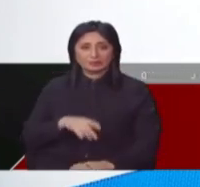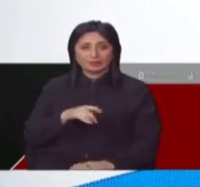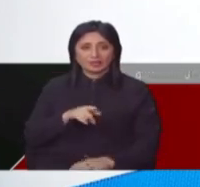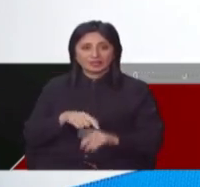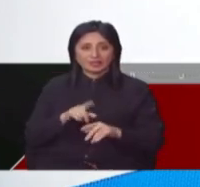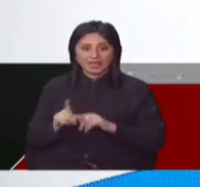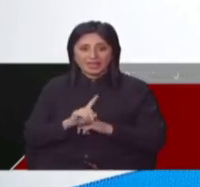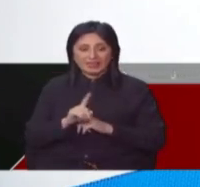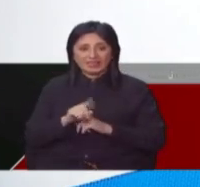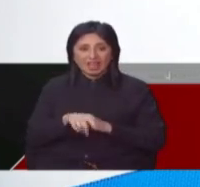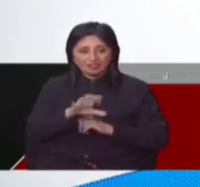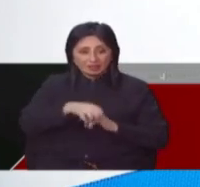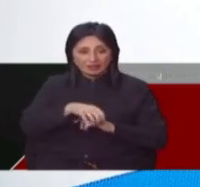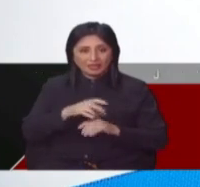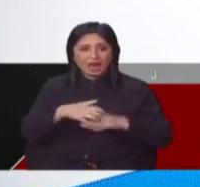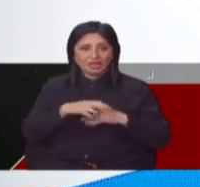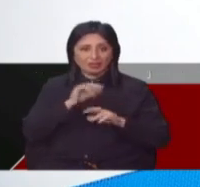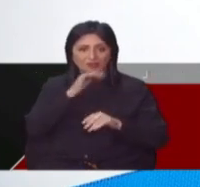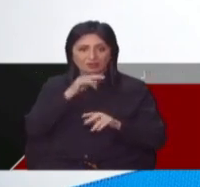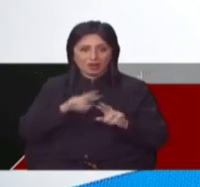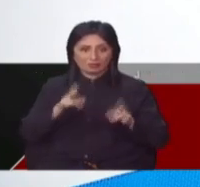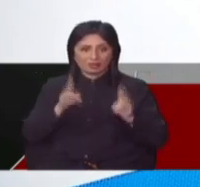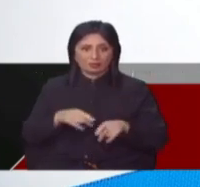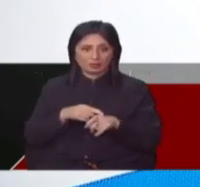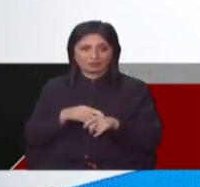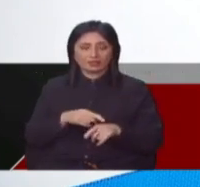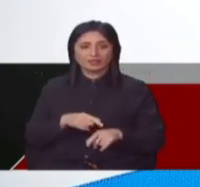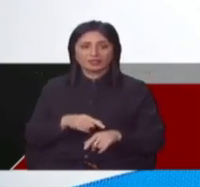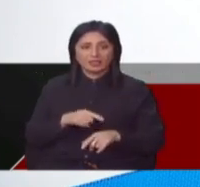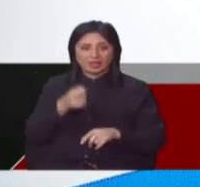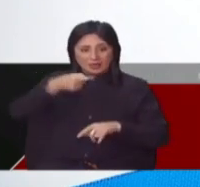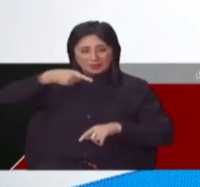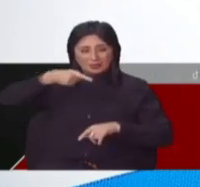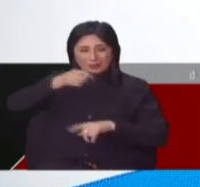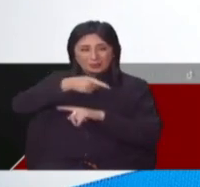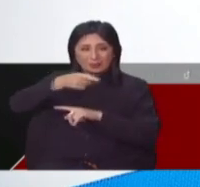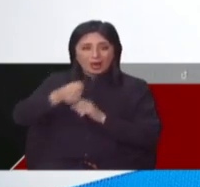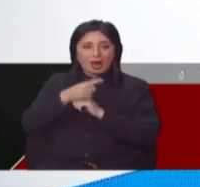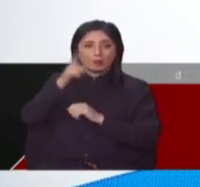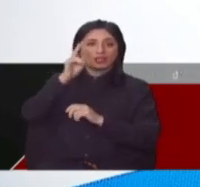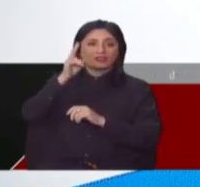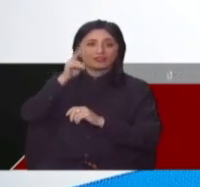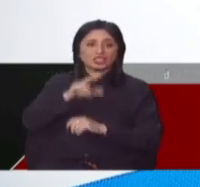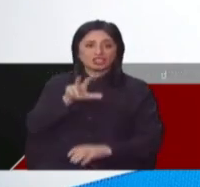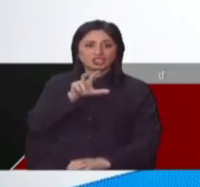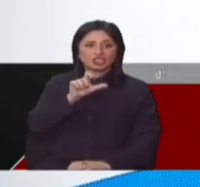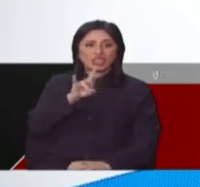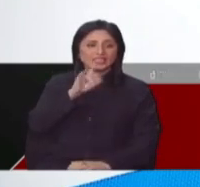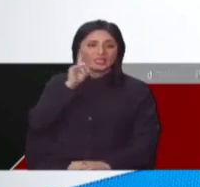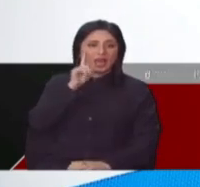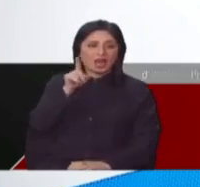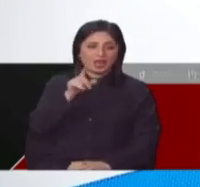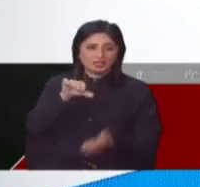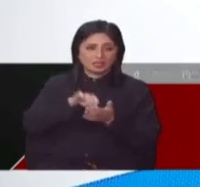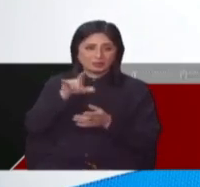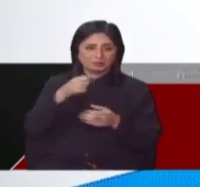თაგუმა რომ კატა გამოთხარა, მერე ის დაემართათ. ესე იგი ის ლაზერის მიმნათებელი აღმოჩნდა ჯენზითაობის